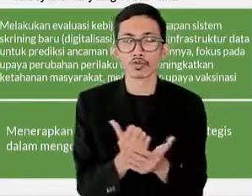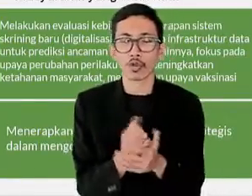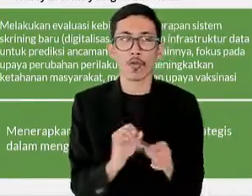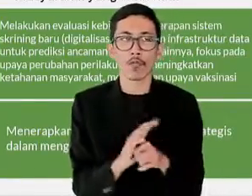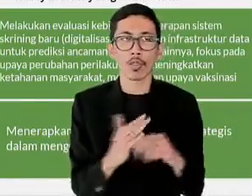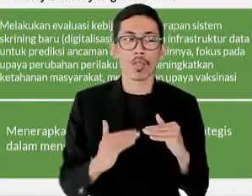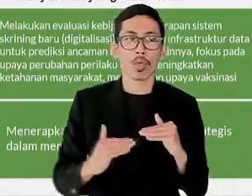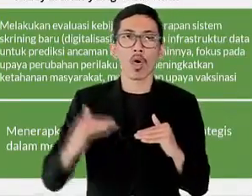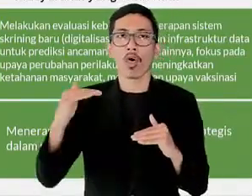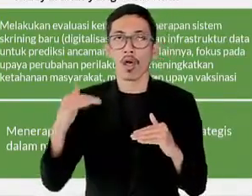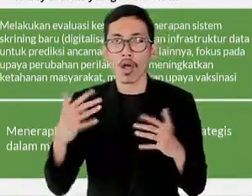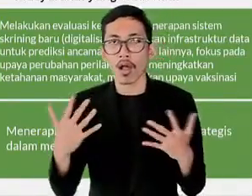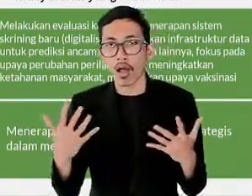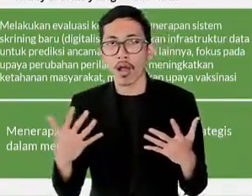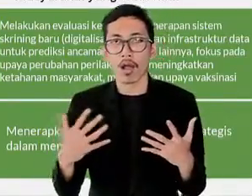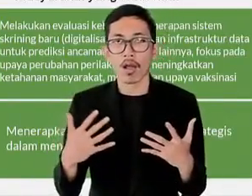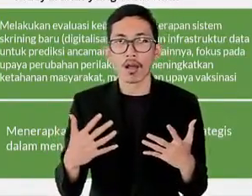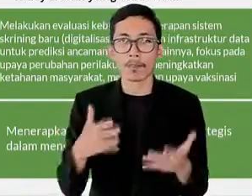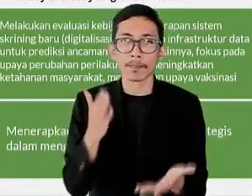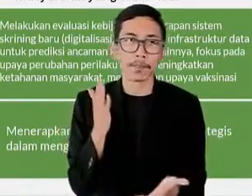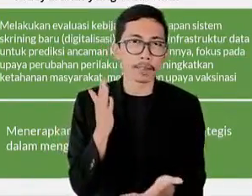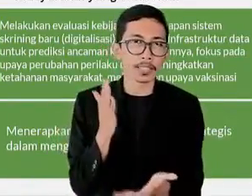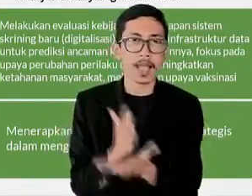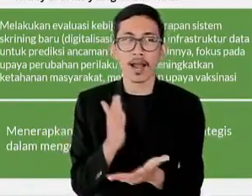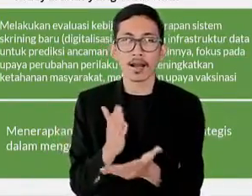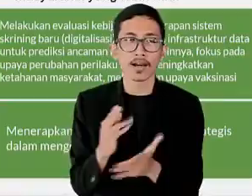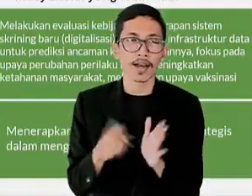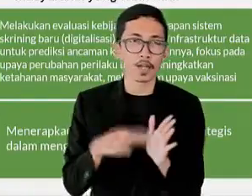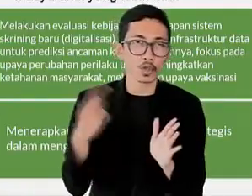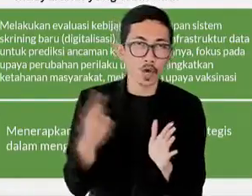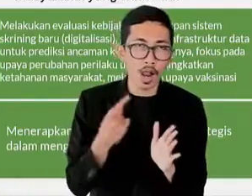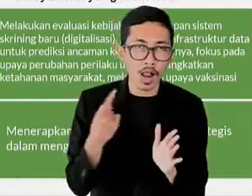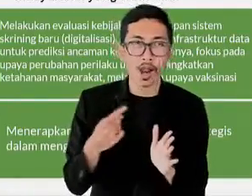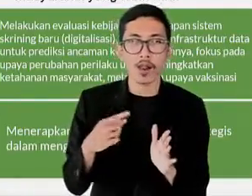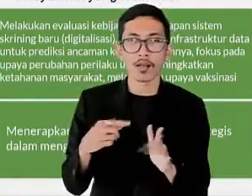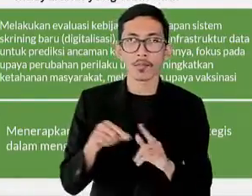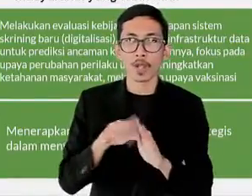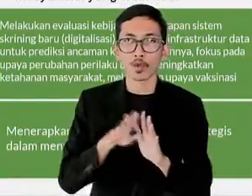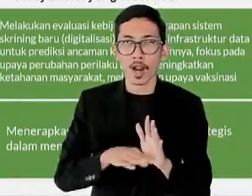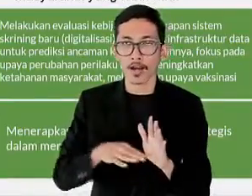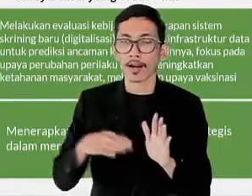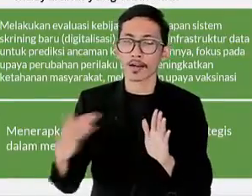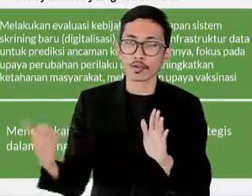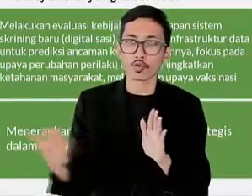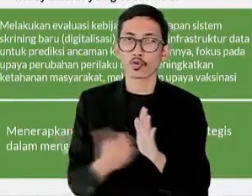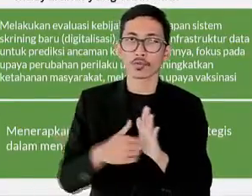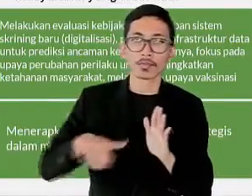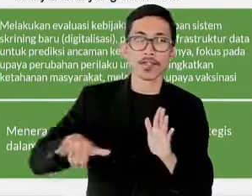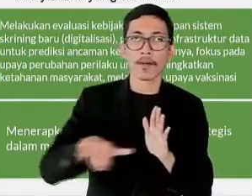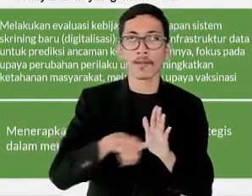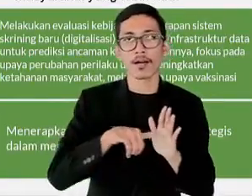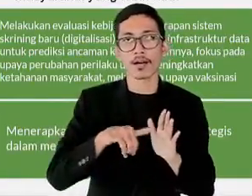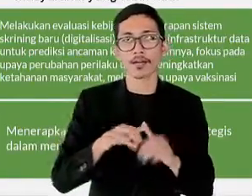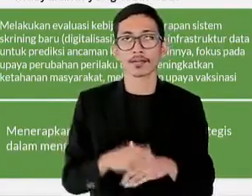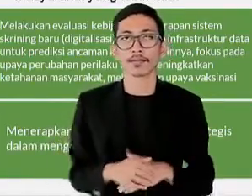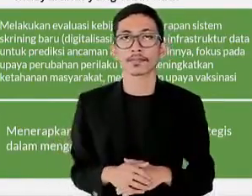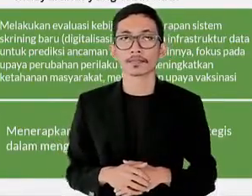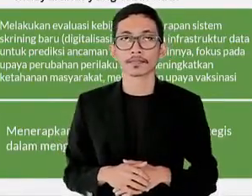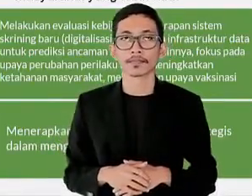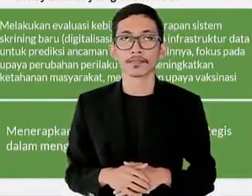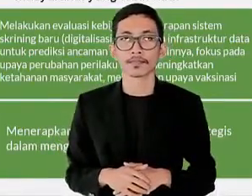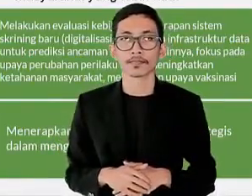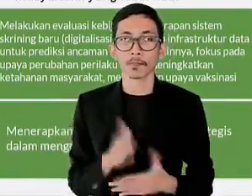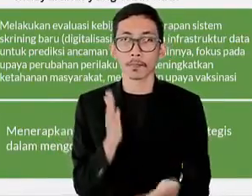kebijakan berskala nasional dan dilaksanakan serempak Hai beberapa kebijakan yang diambil saat itu